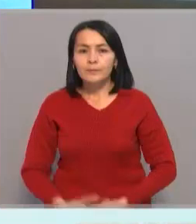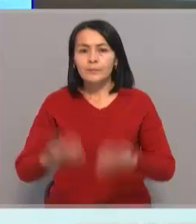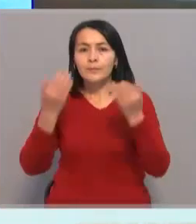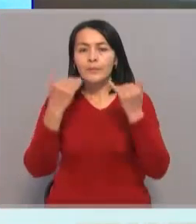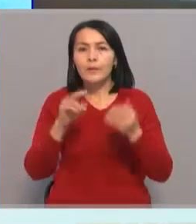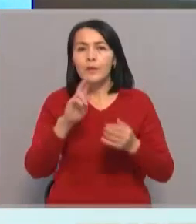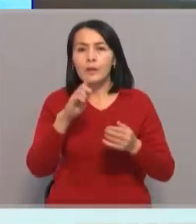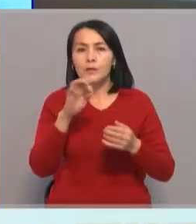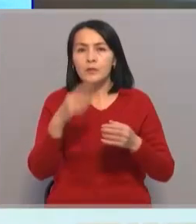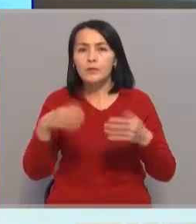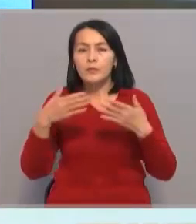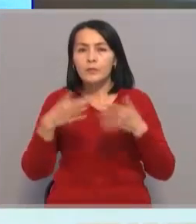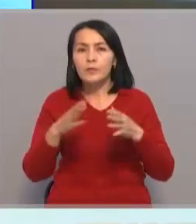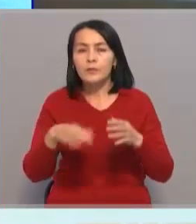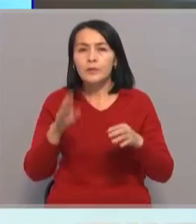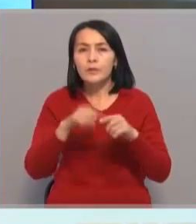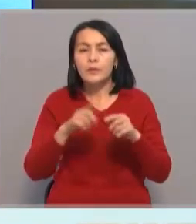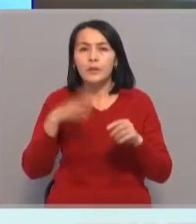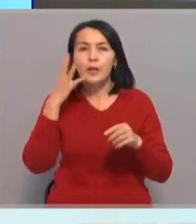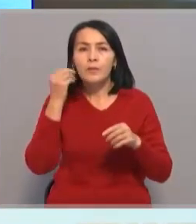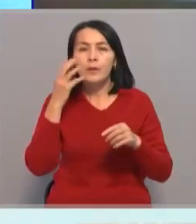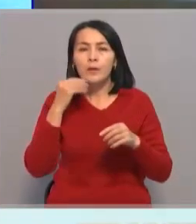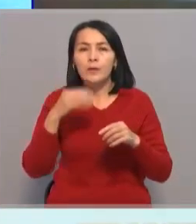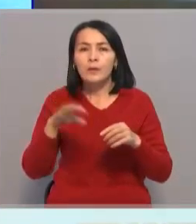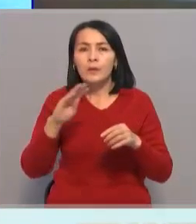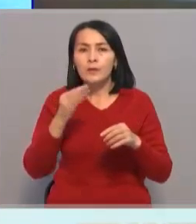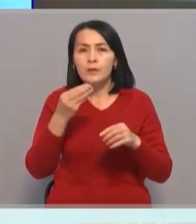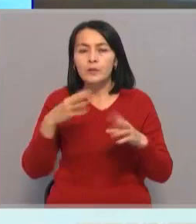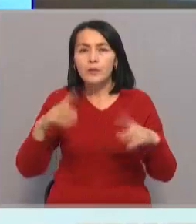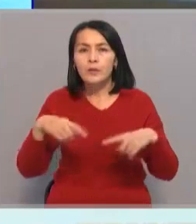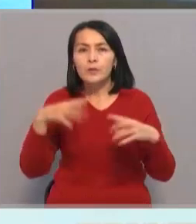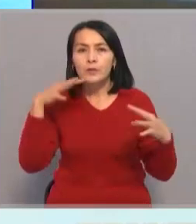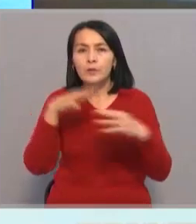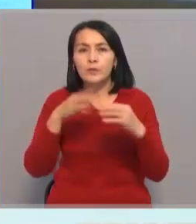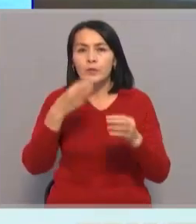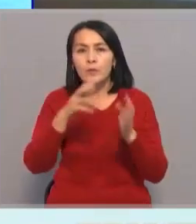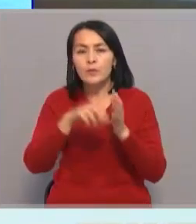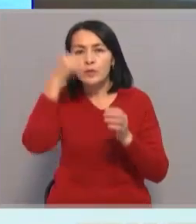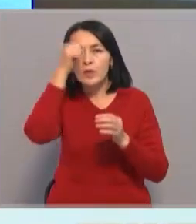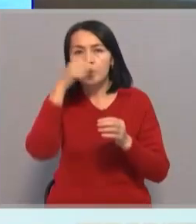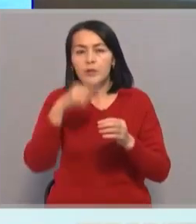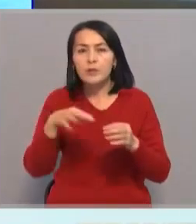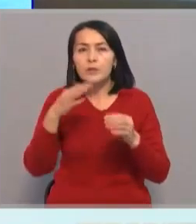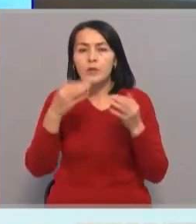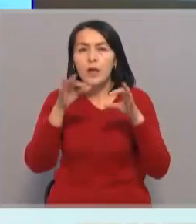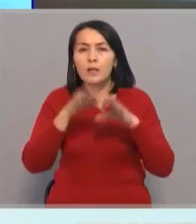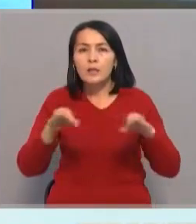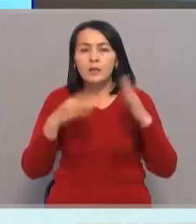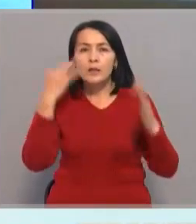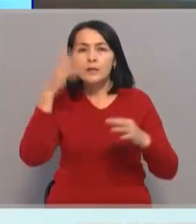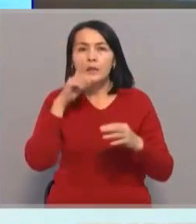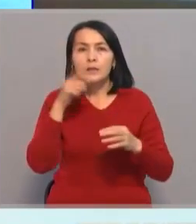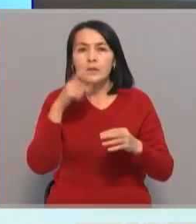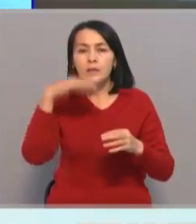Биыл ксроның ыдырауын жеделдеткен Алматыдағы желтоқсан көтерілісіне тура 36 жыл. Сол бір ызғарлы желтоқсанда азаттық таңсаған жастар